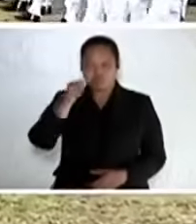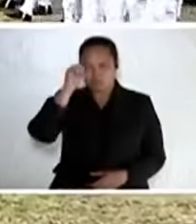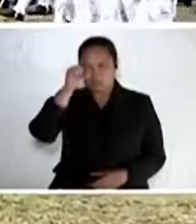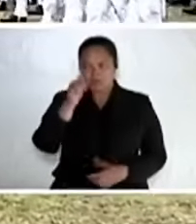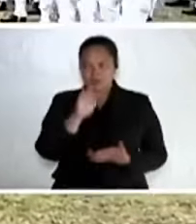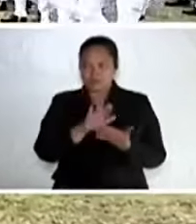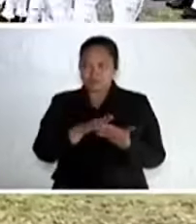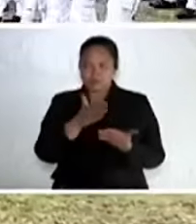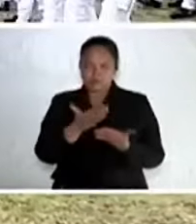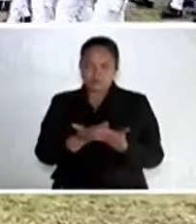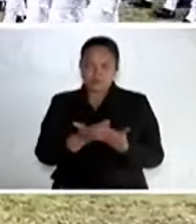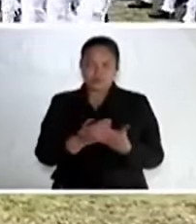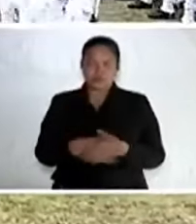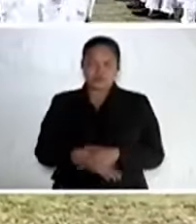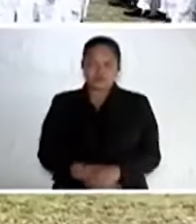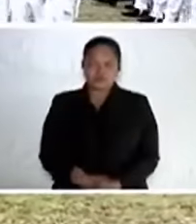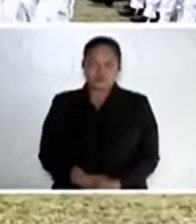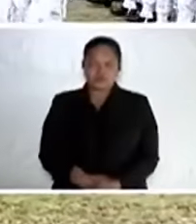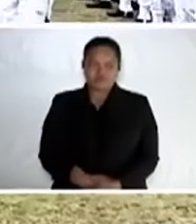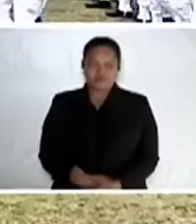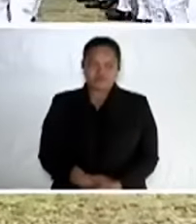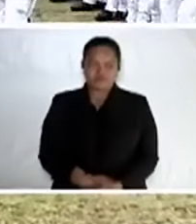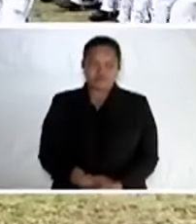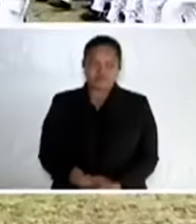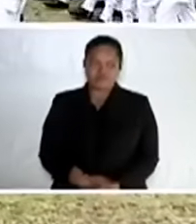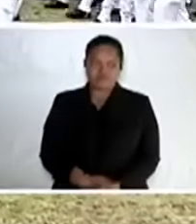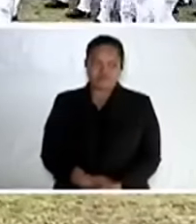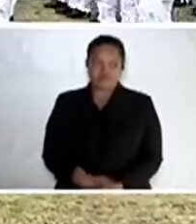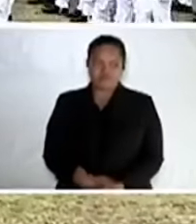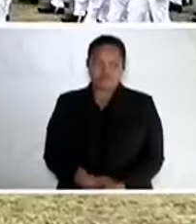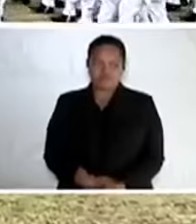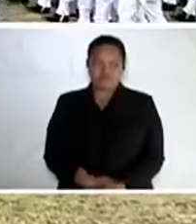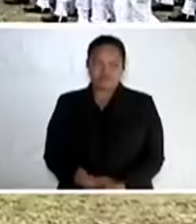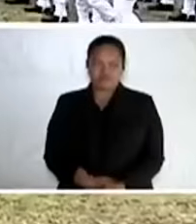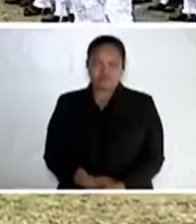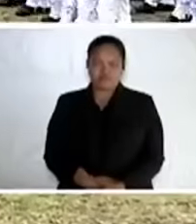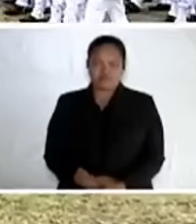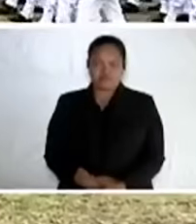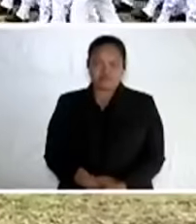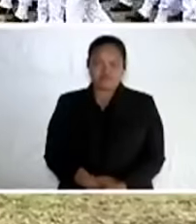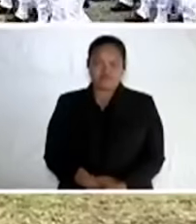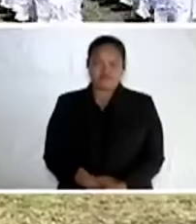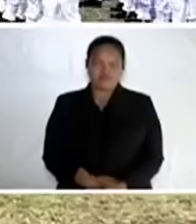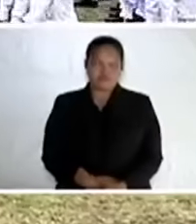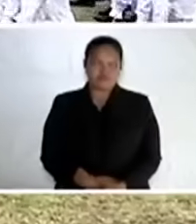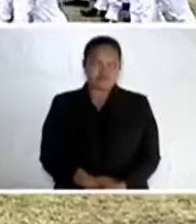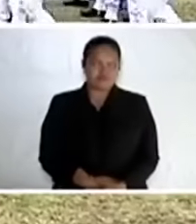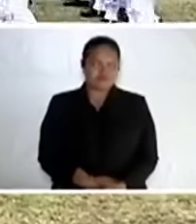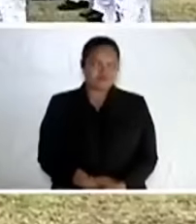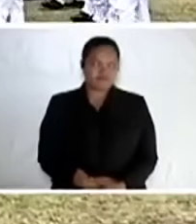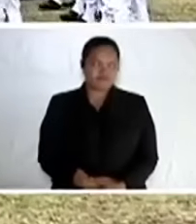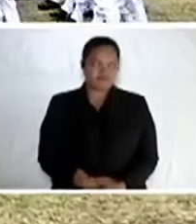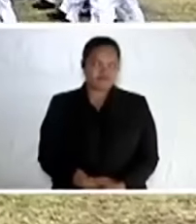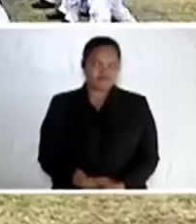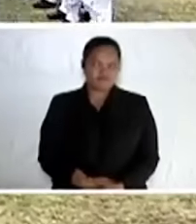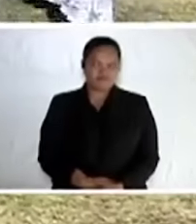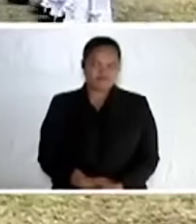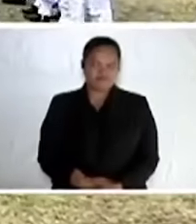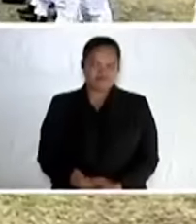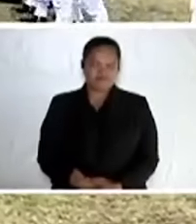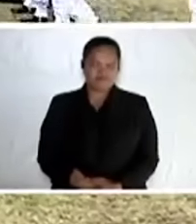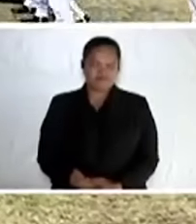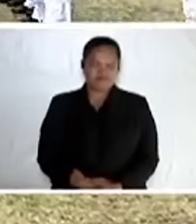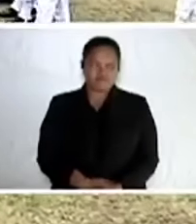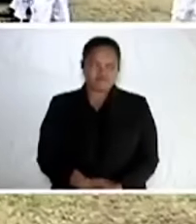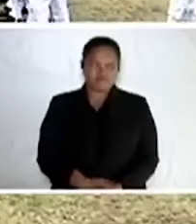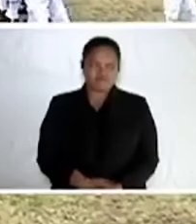ये घंटों घंटों धूप में, बारिश में, गर्मी में, सर्दी में खड़े रहते हैं, इसकी तैयारी करते हैं, प्रैक्टिस करते